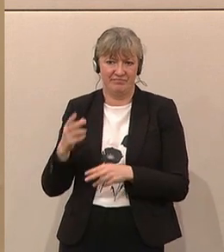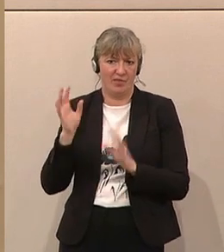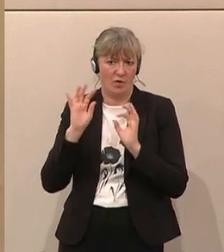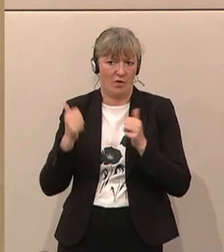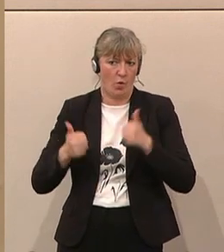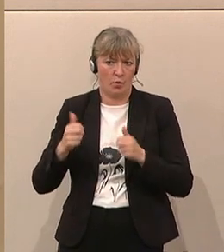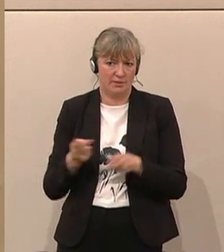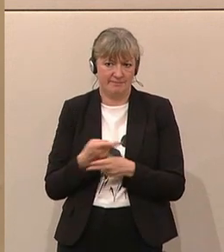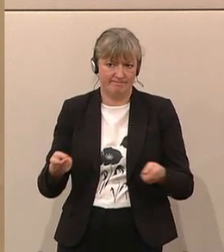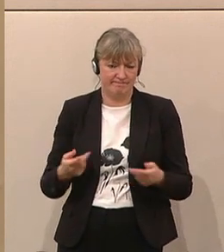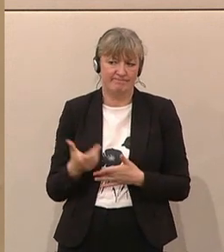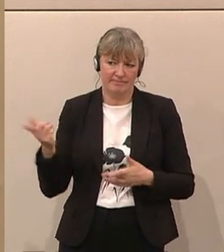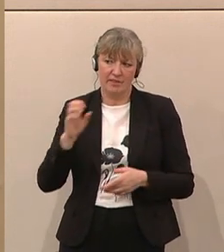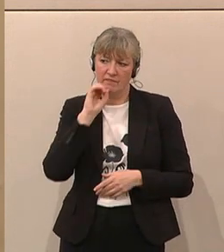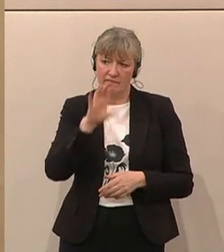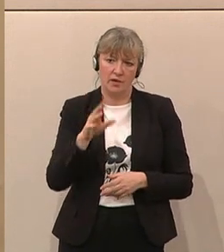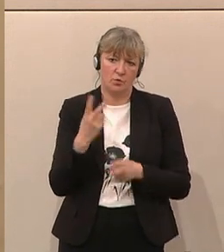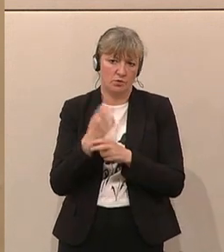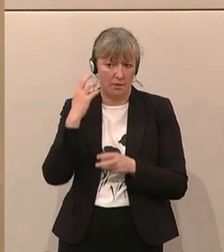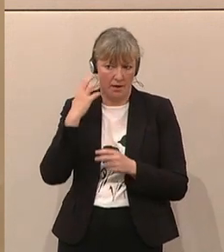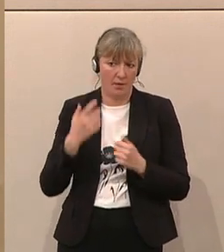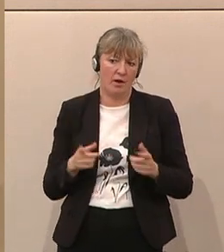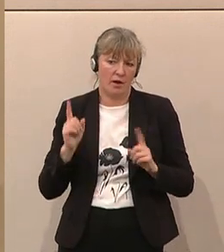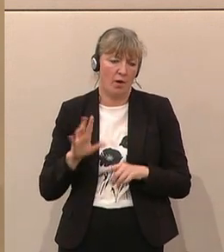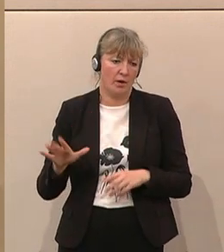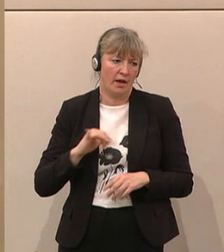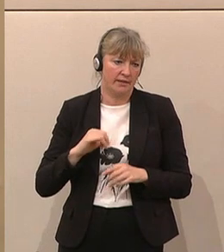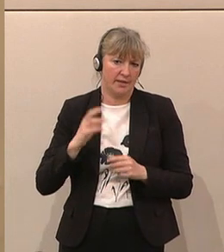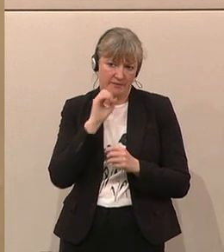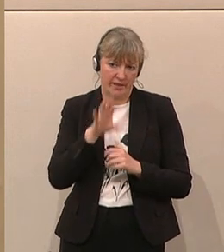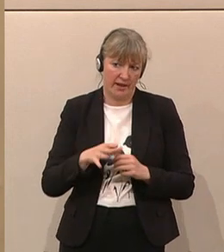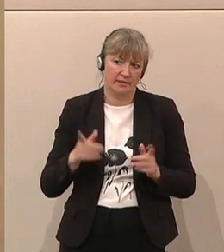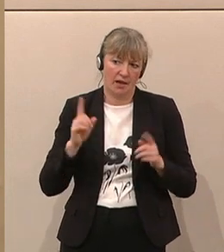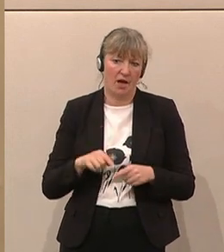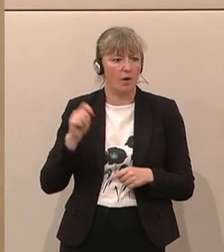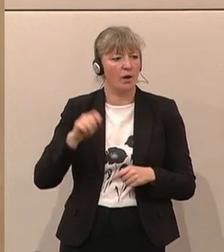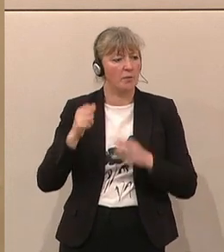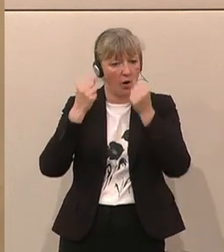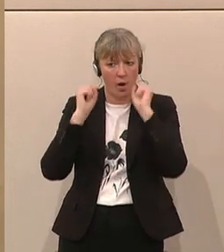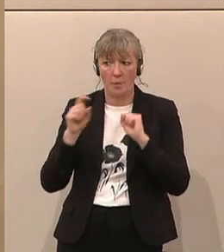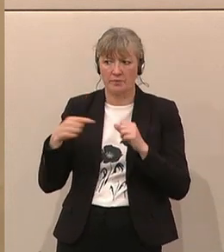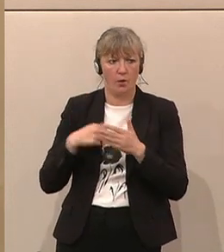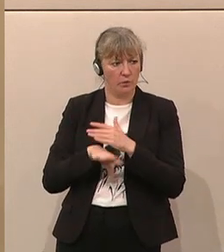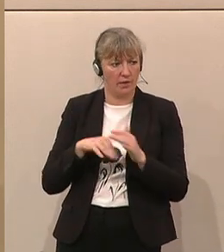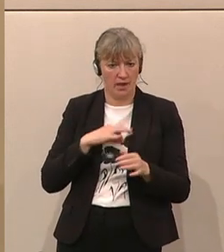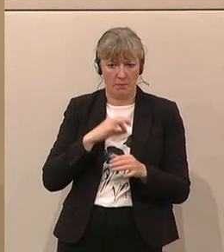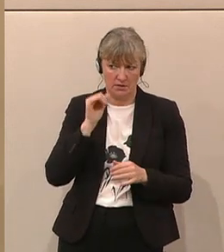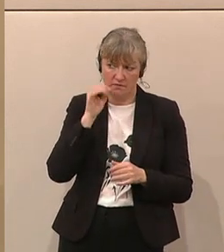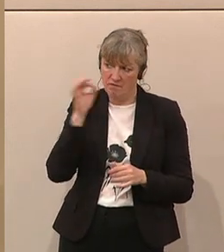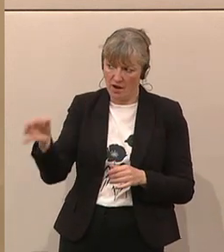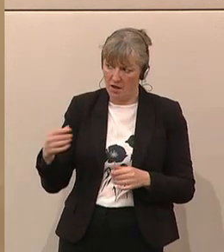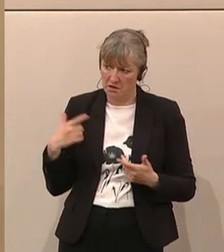werden. Sie verraten hier die österreichischen Bauern und auch ihre Interessen. Und zum Abgeordneten Haubner, als Unternehmerin frage ich mich,